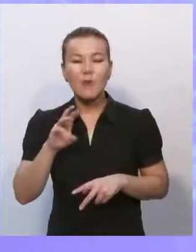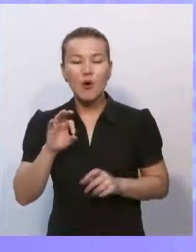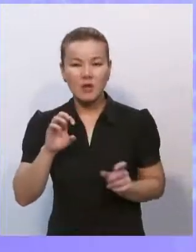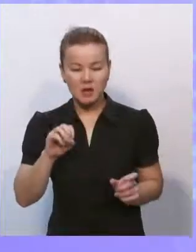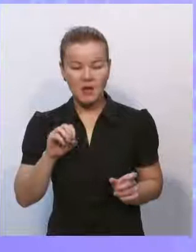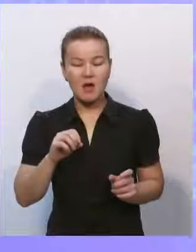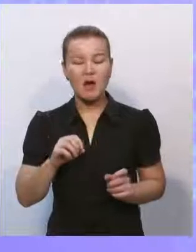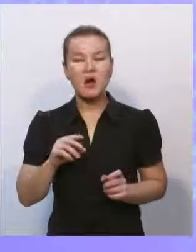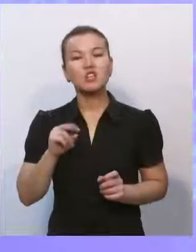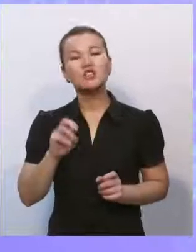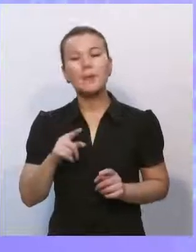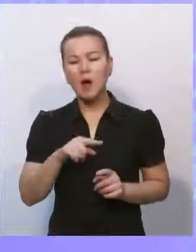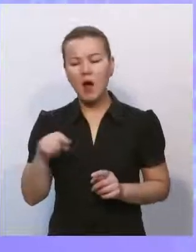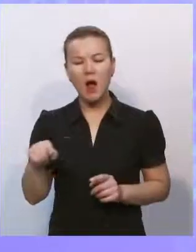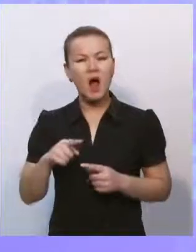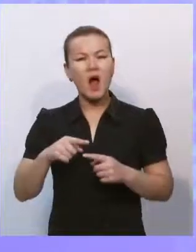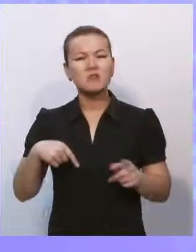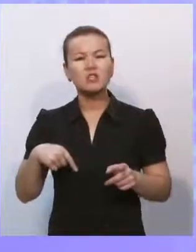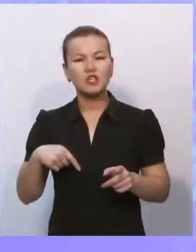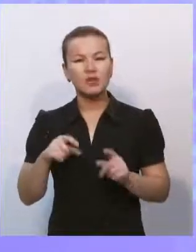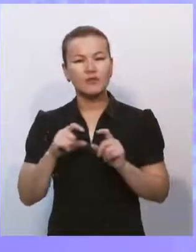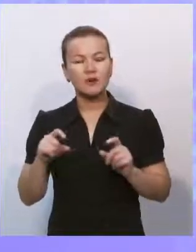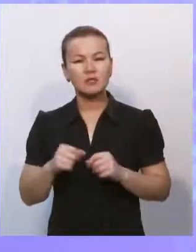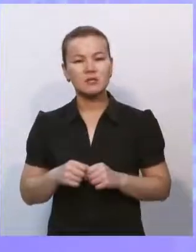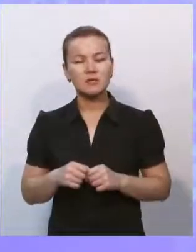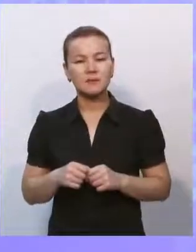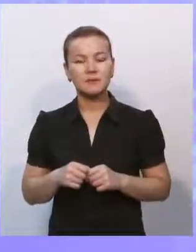чем отличаются эти выражения в